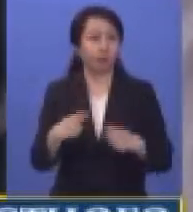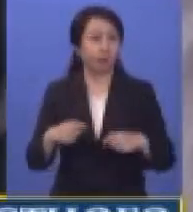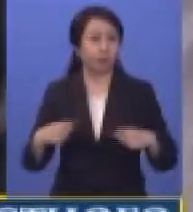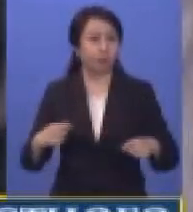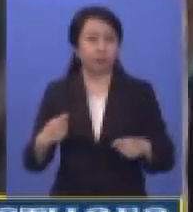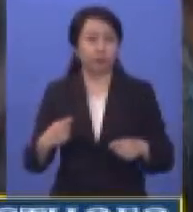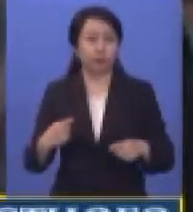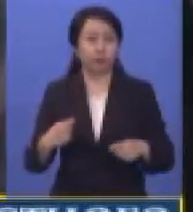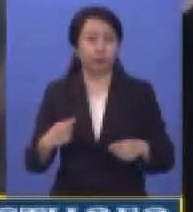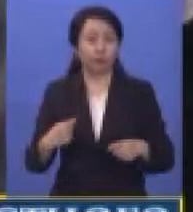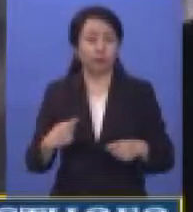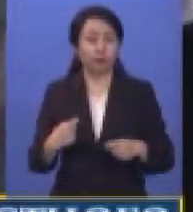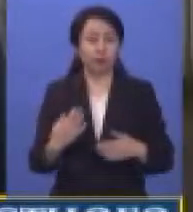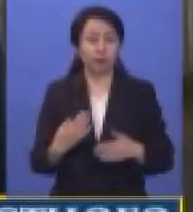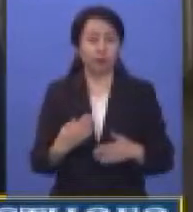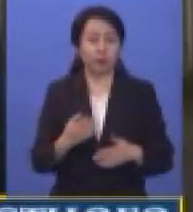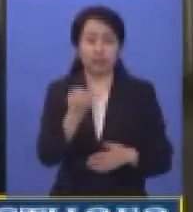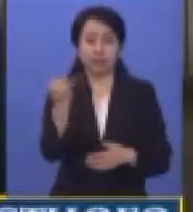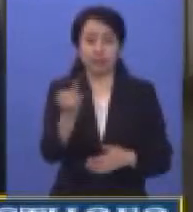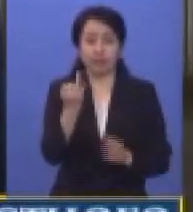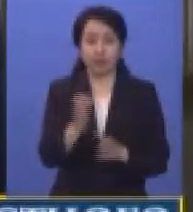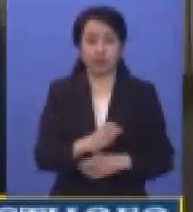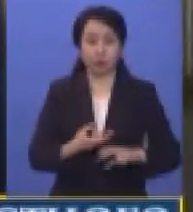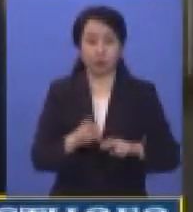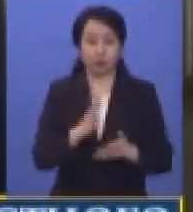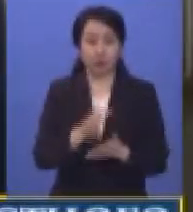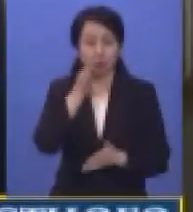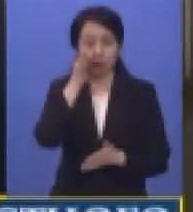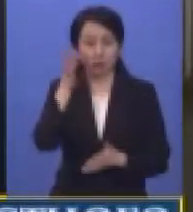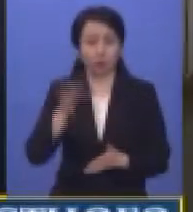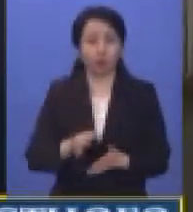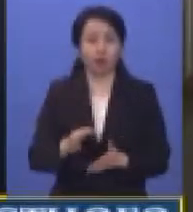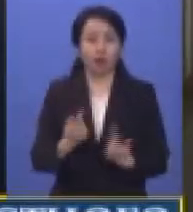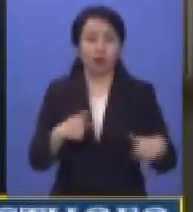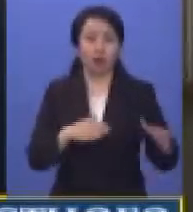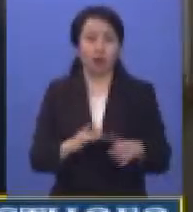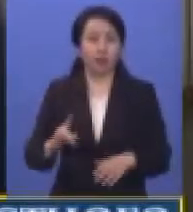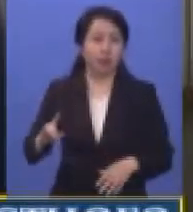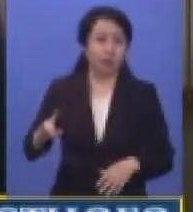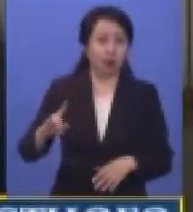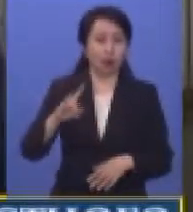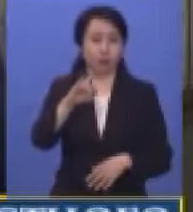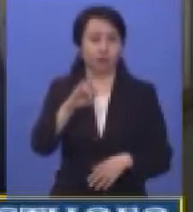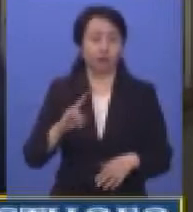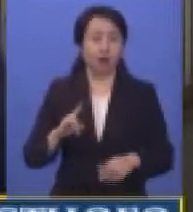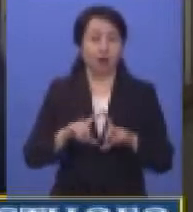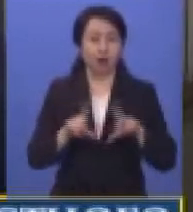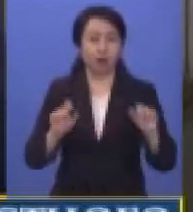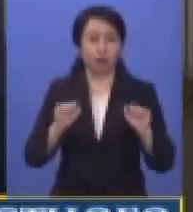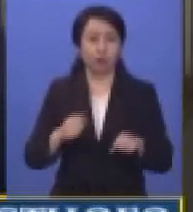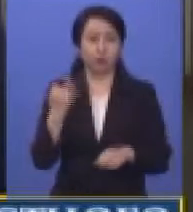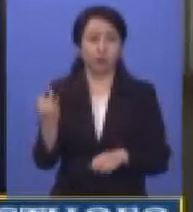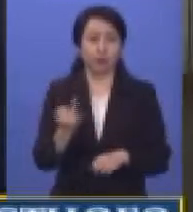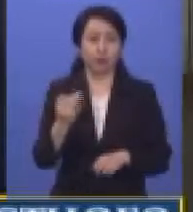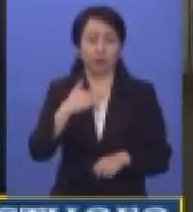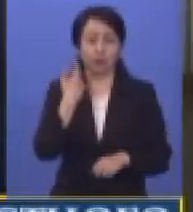быть заинтересоваться компании, которые имеют опыт организации полетов. Значит, аэропорт может быть интересен,